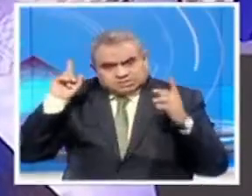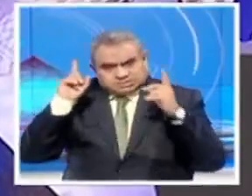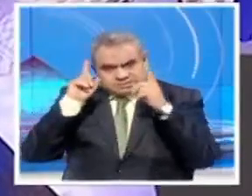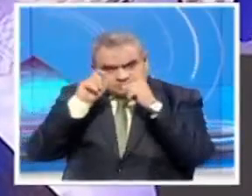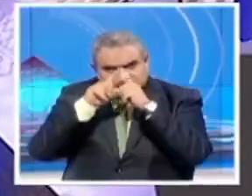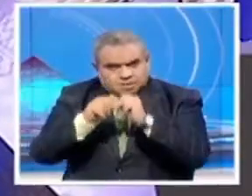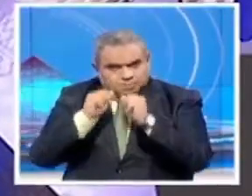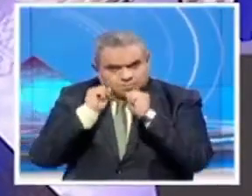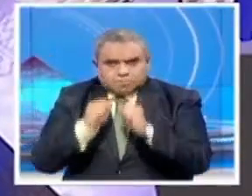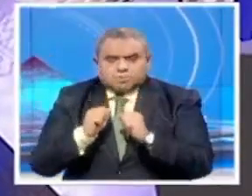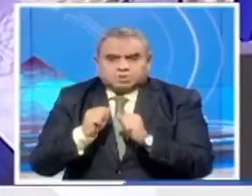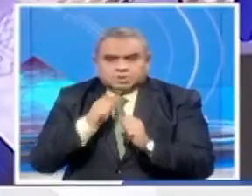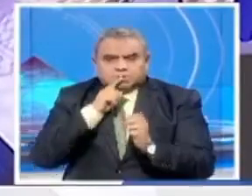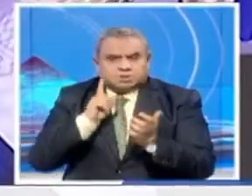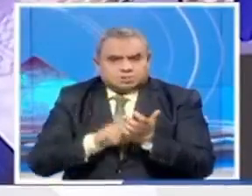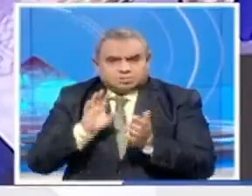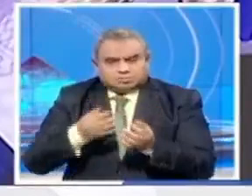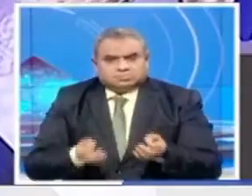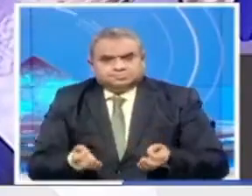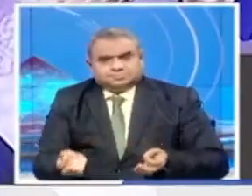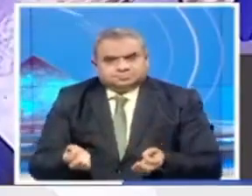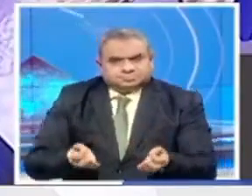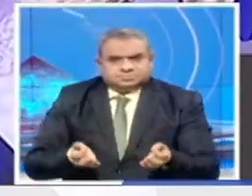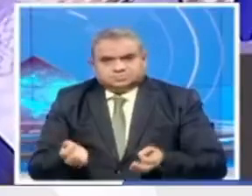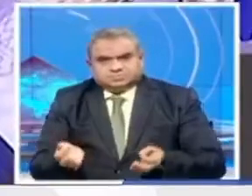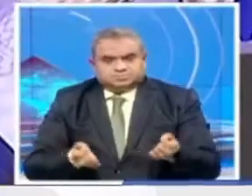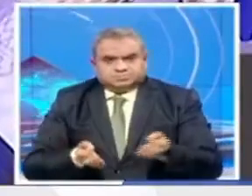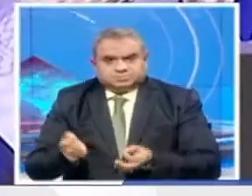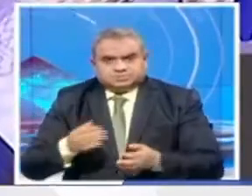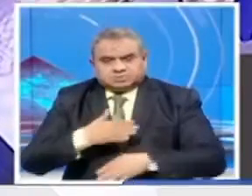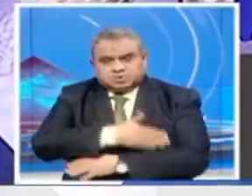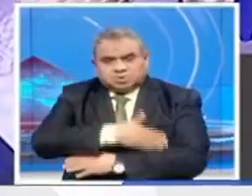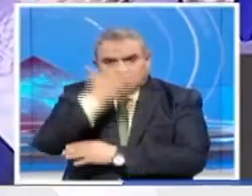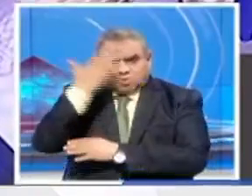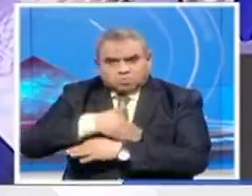كده، لأن هم ممكن يعملوا عمليات عبر الحدود